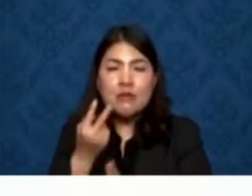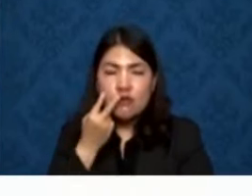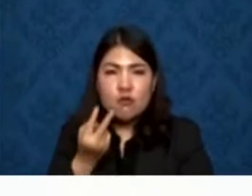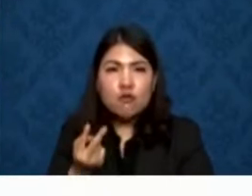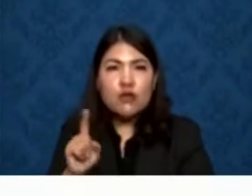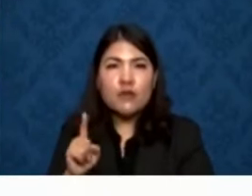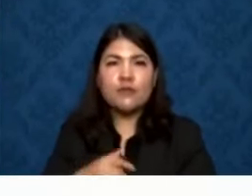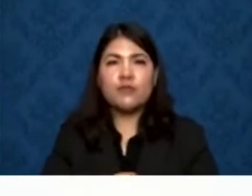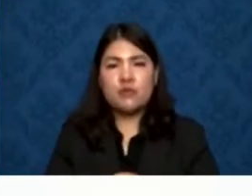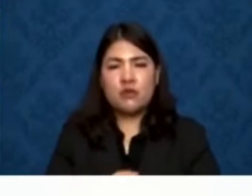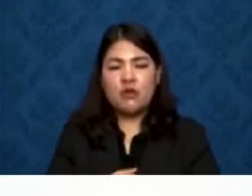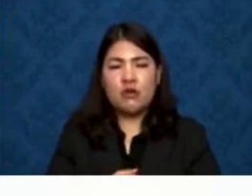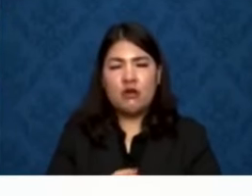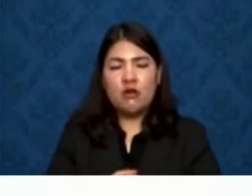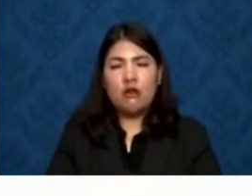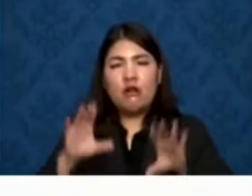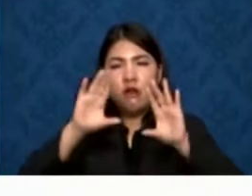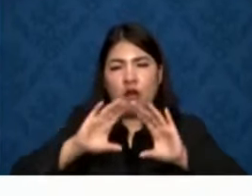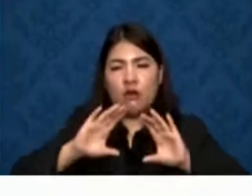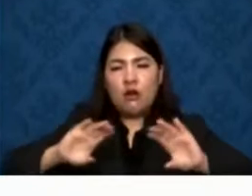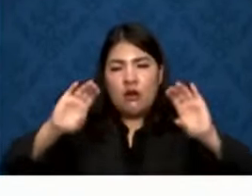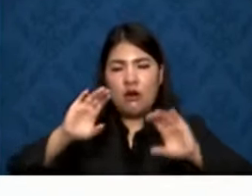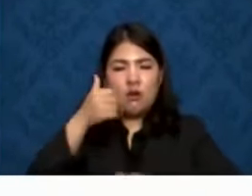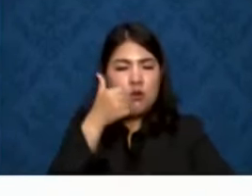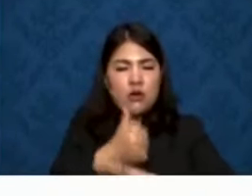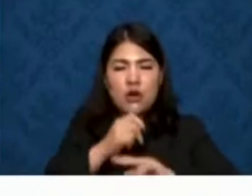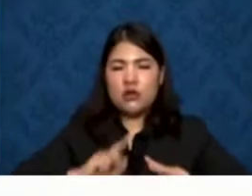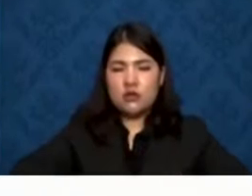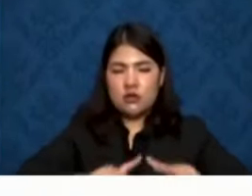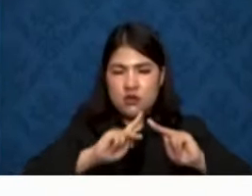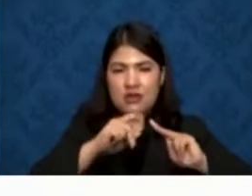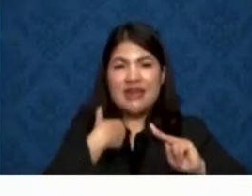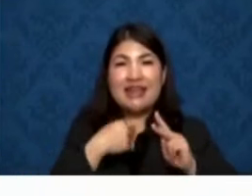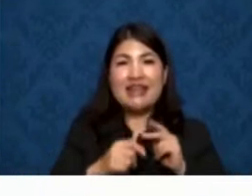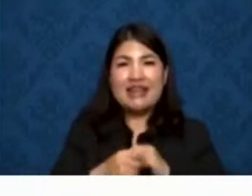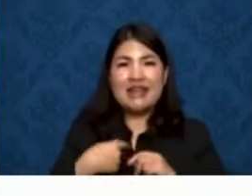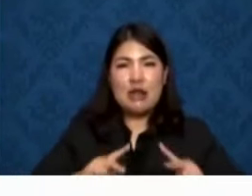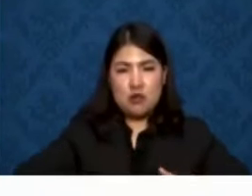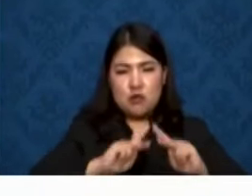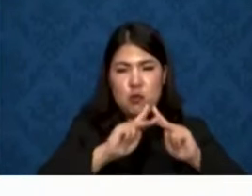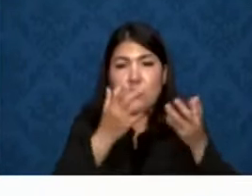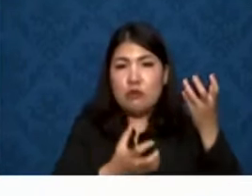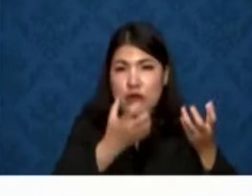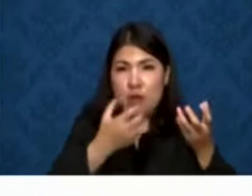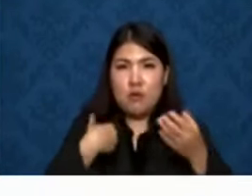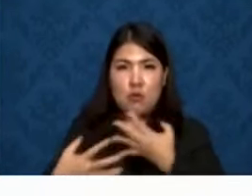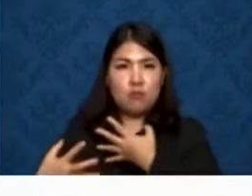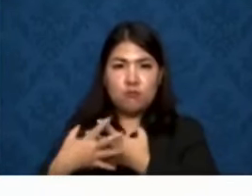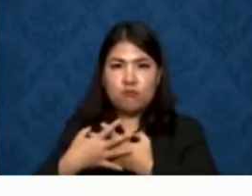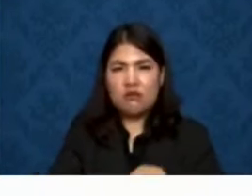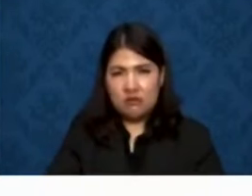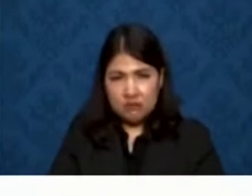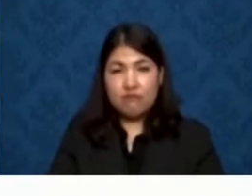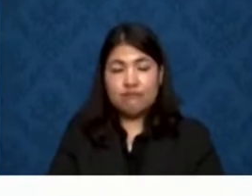ให้รัฐมนตรีว่าการกระทรวงยุติธรรมไม่ให้กรมราชทัณฑ์มีดุลพินิจเลยให้ใช้ความเห็นของ